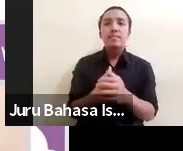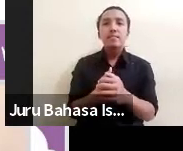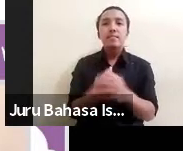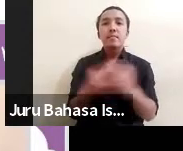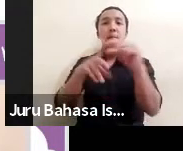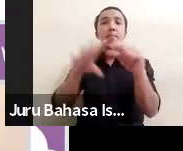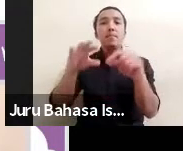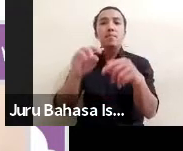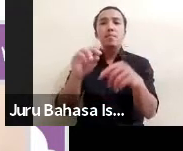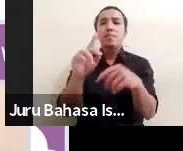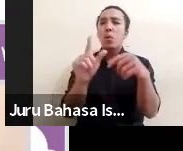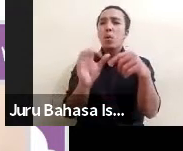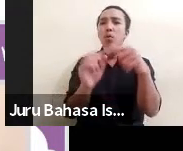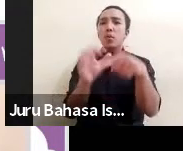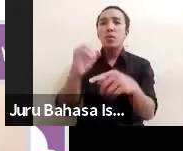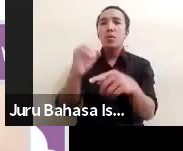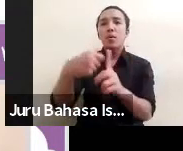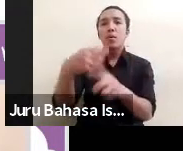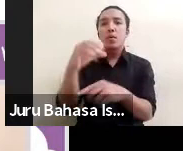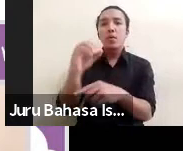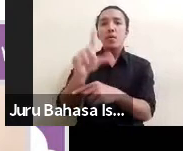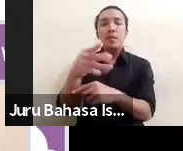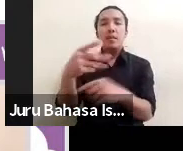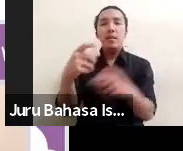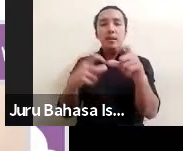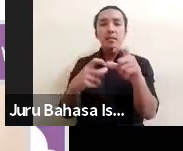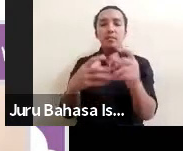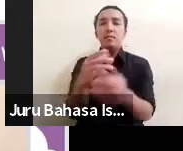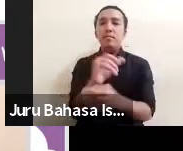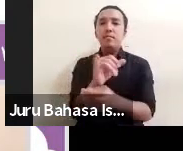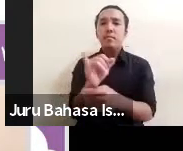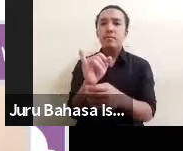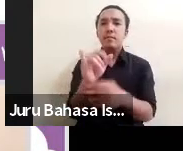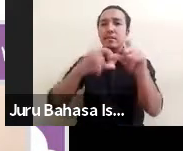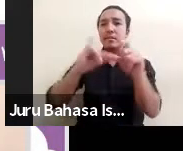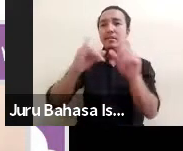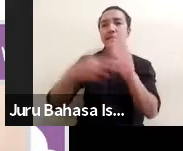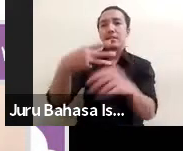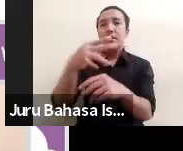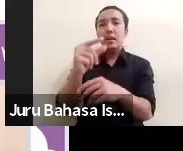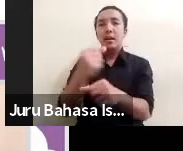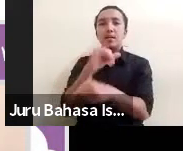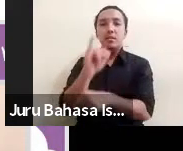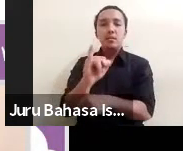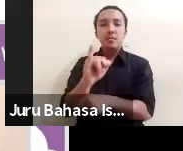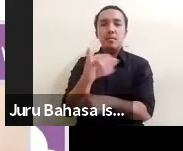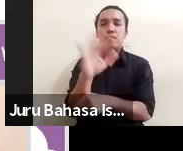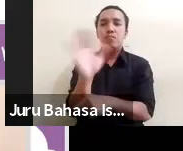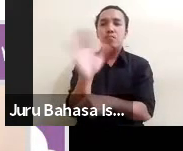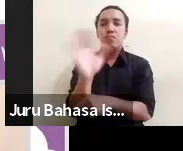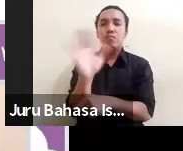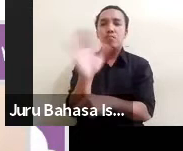inklusi terintegrasi. Bukan hanya teman-teman difabel jadi objek tetapi subjek,